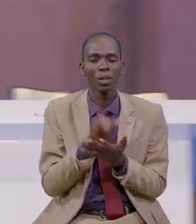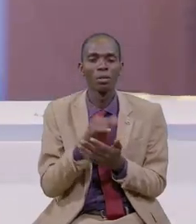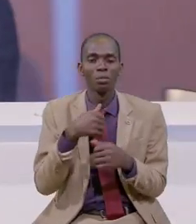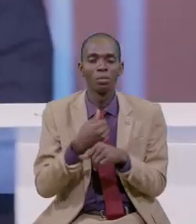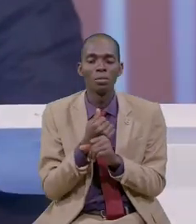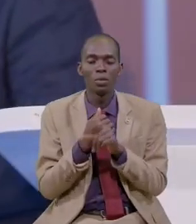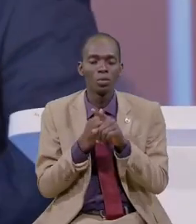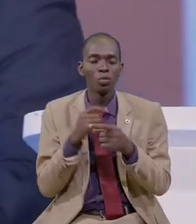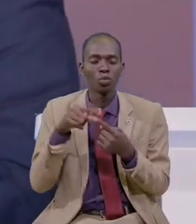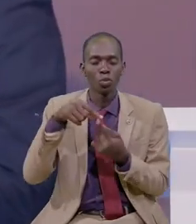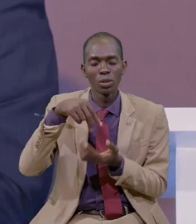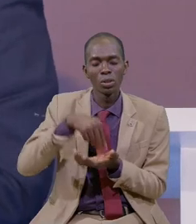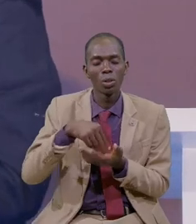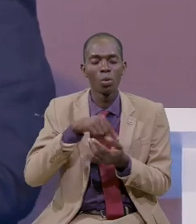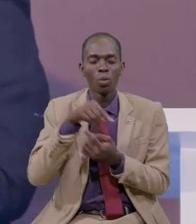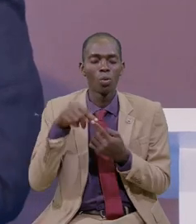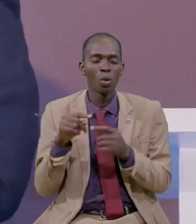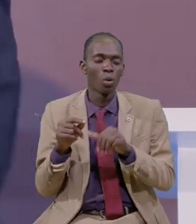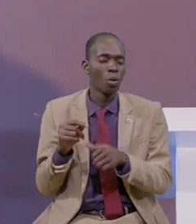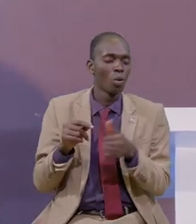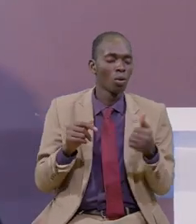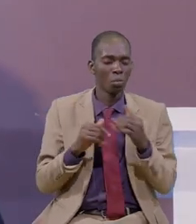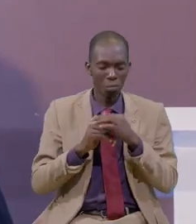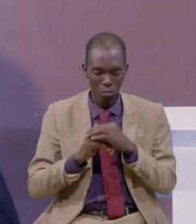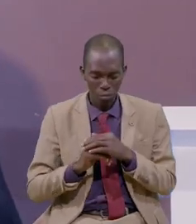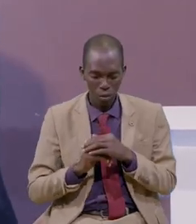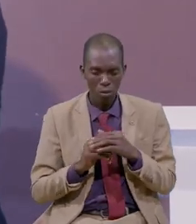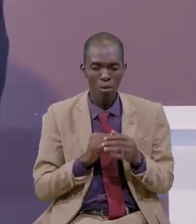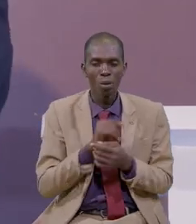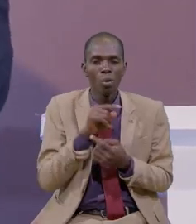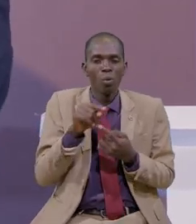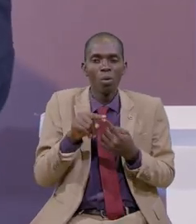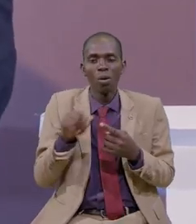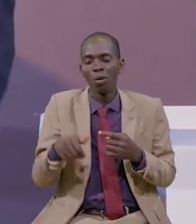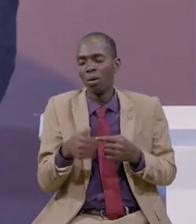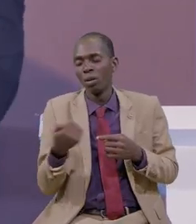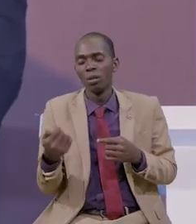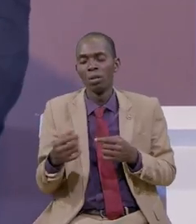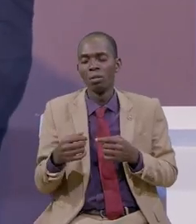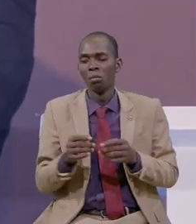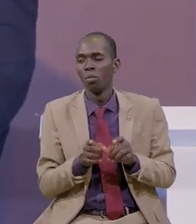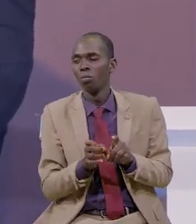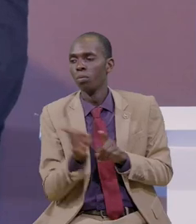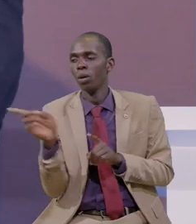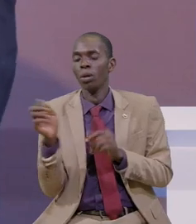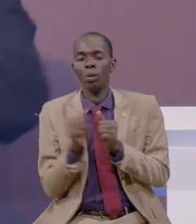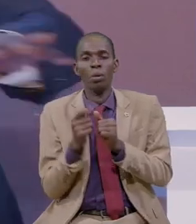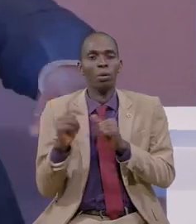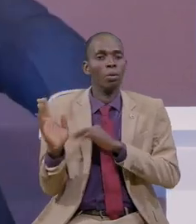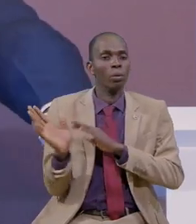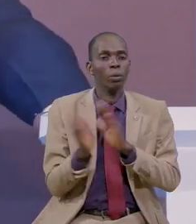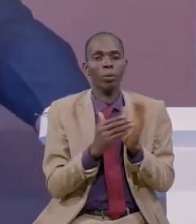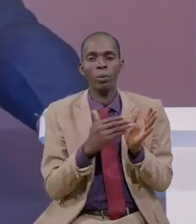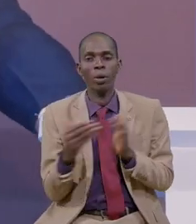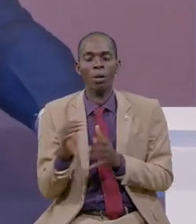tenir quand les autres courbent, quand les autres fléchissent, quand les autres